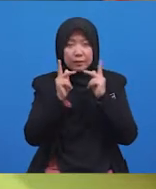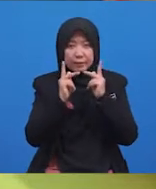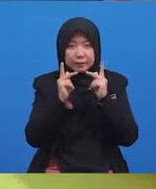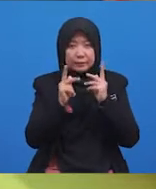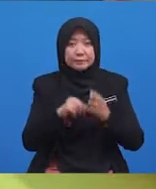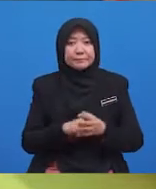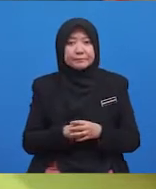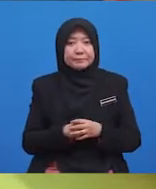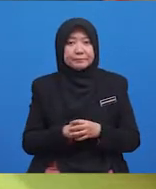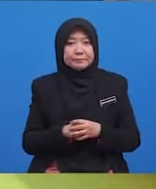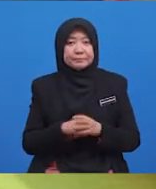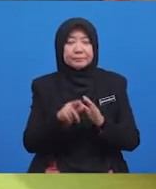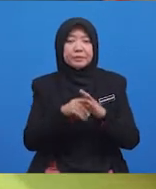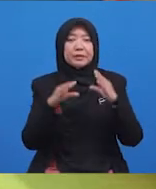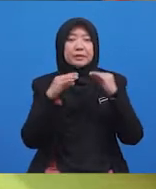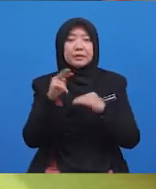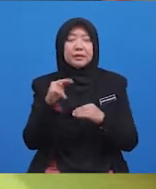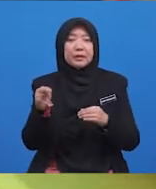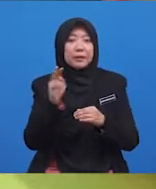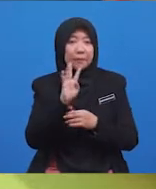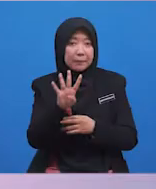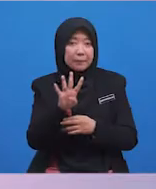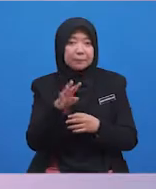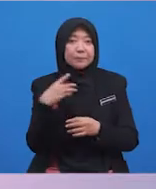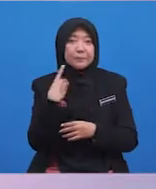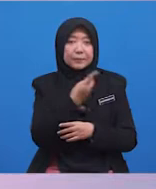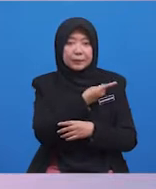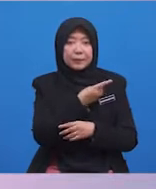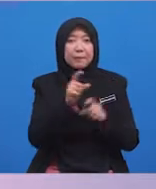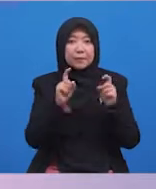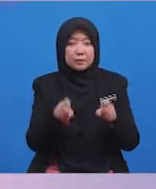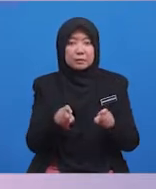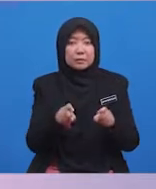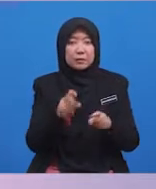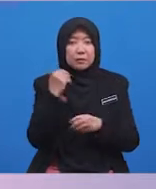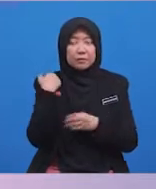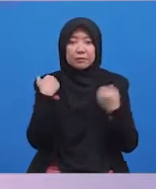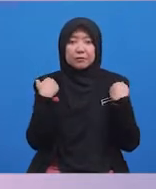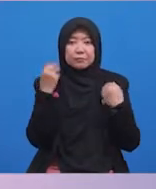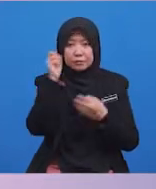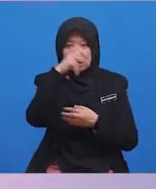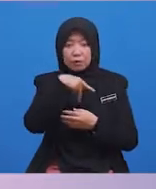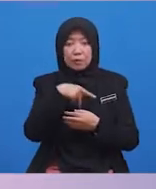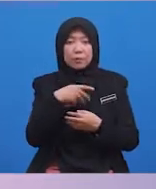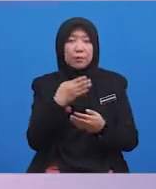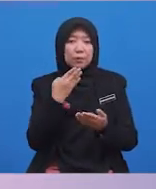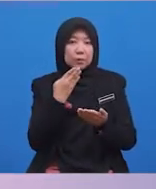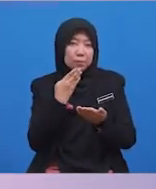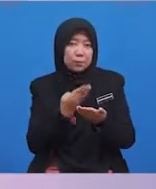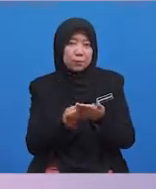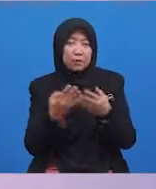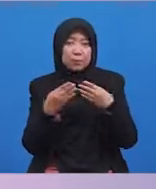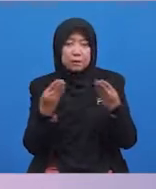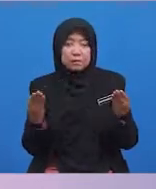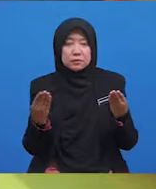berkata-kata. Pengajaran keempat pula, kita mestilah menyemai sikap berbudi bahasa dalam